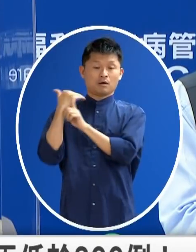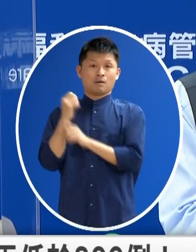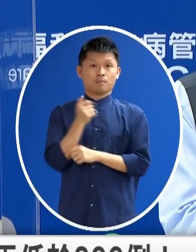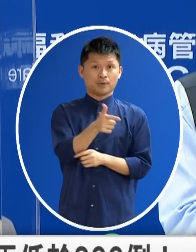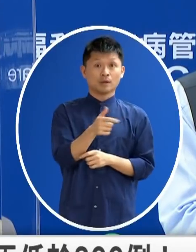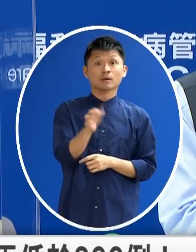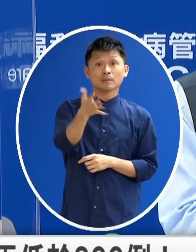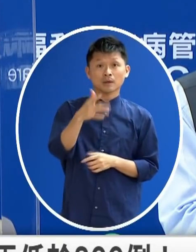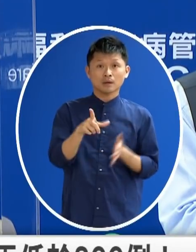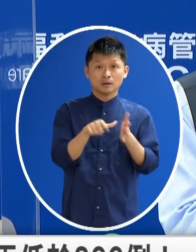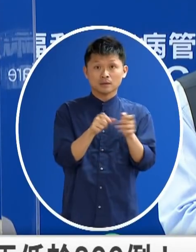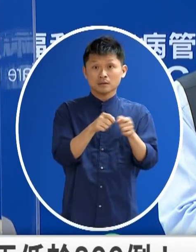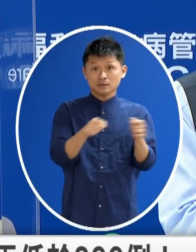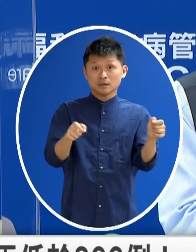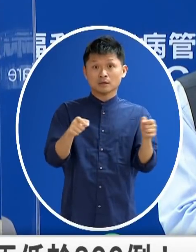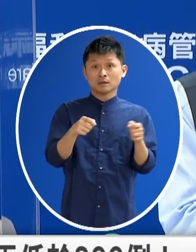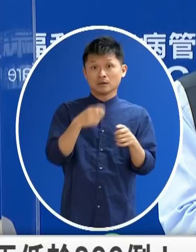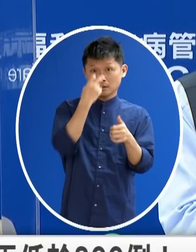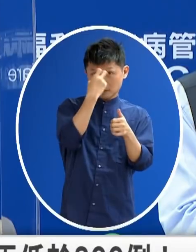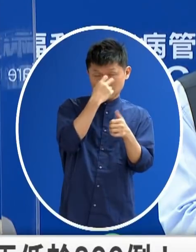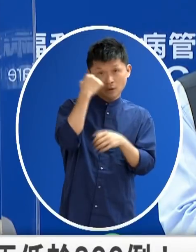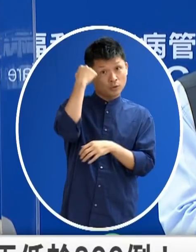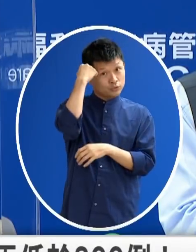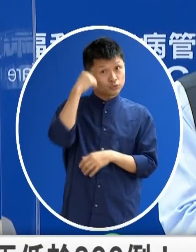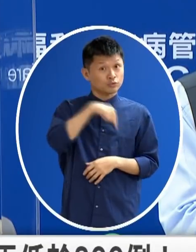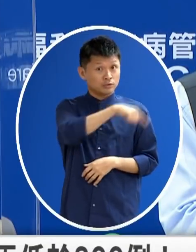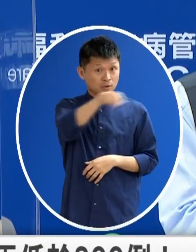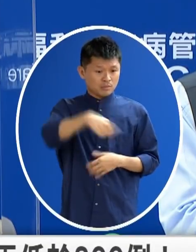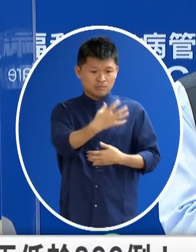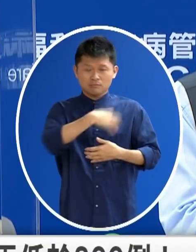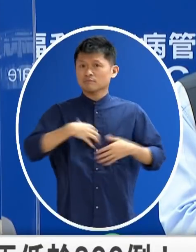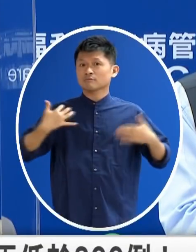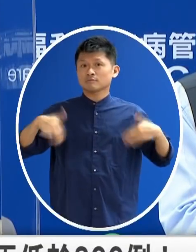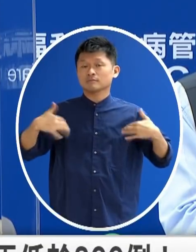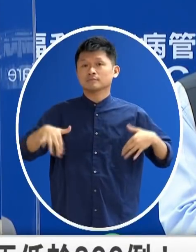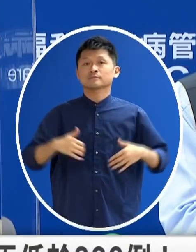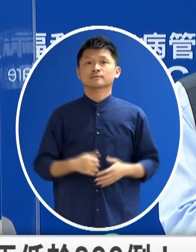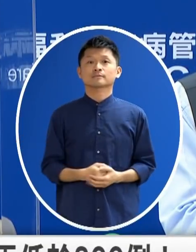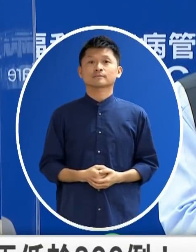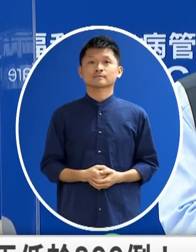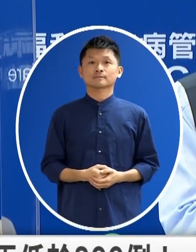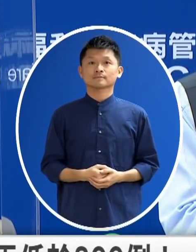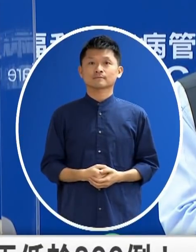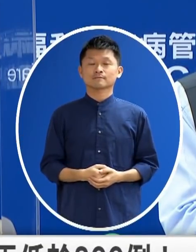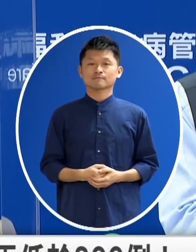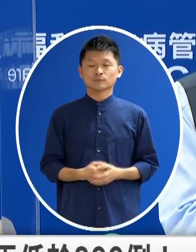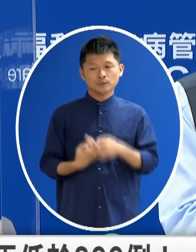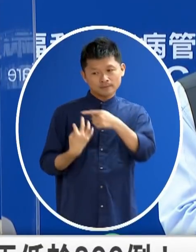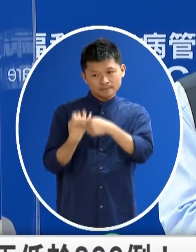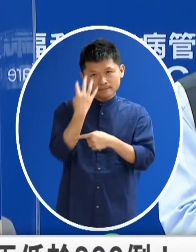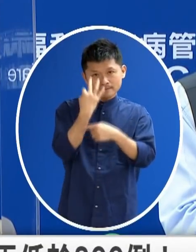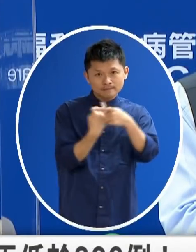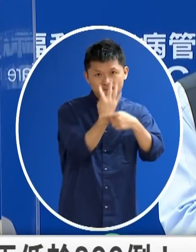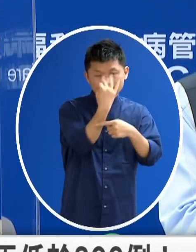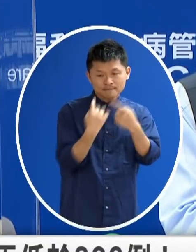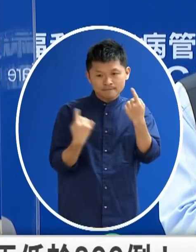照机构的、住宿型机构的这些把它算到里面，所以会稍微比这个这样的一个比例会稍微高一